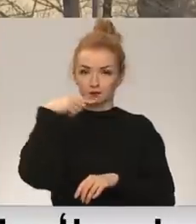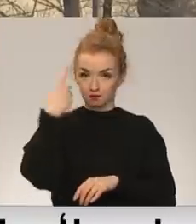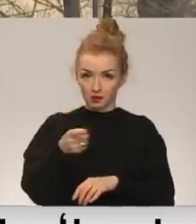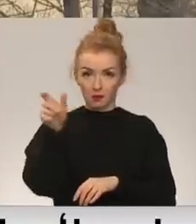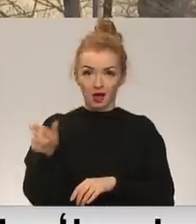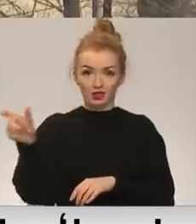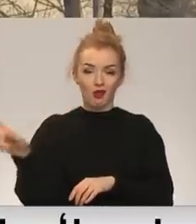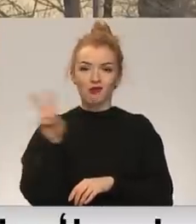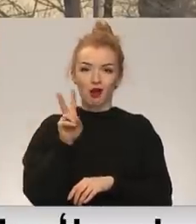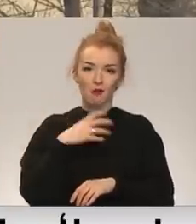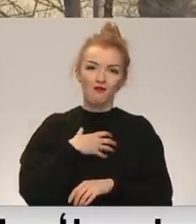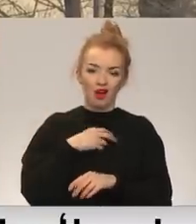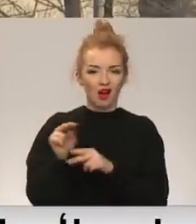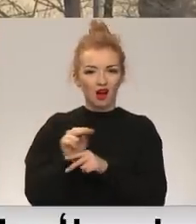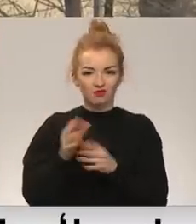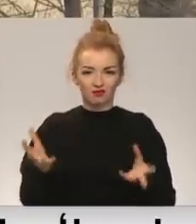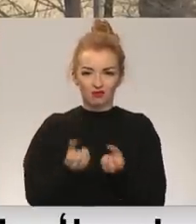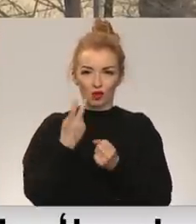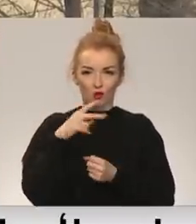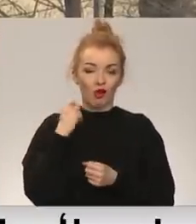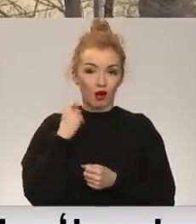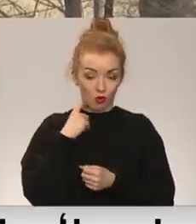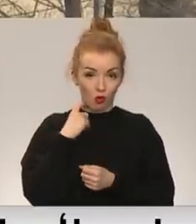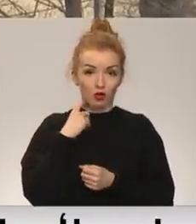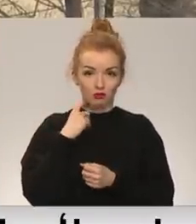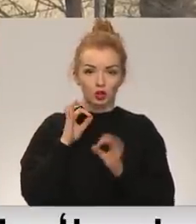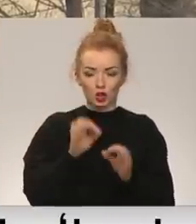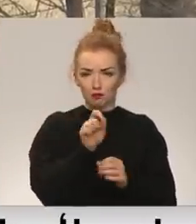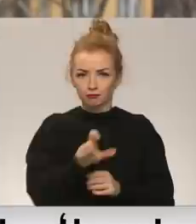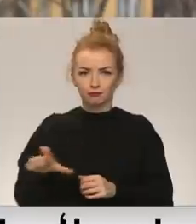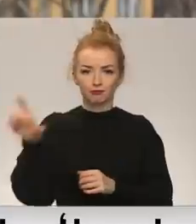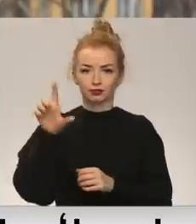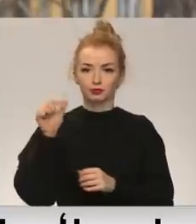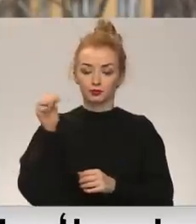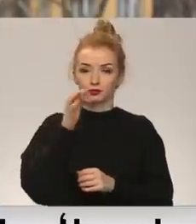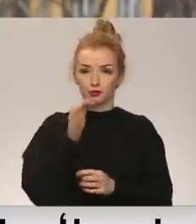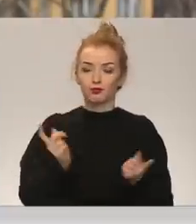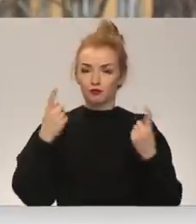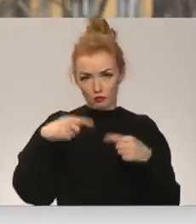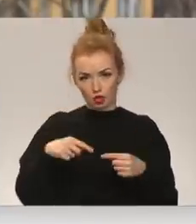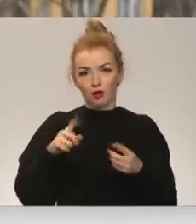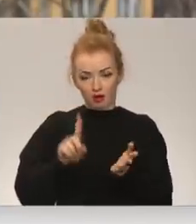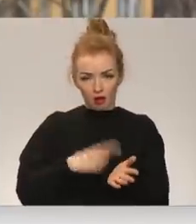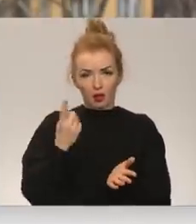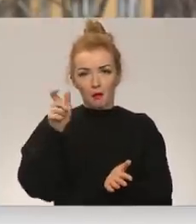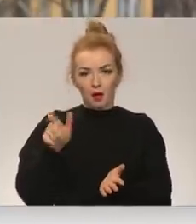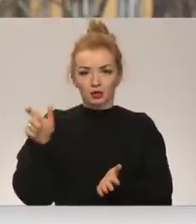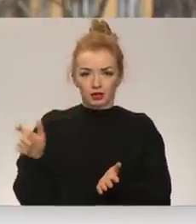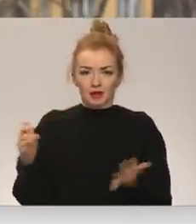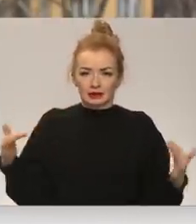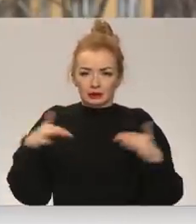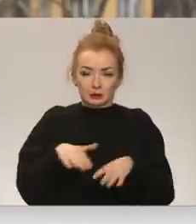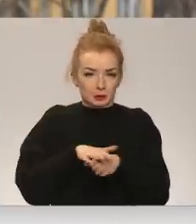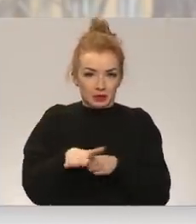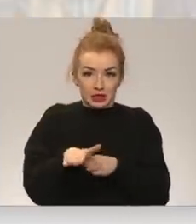kuriem nepieciešama ārstēšana no alkohola izraisītām problēmām, krietni pieaudzis. Dotā mirklī atkal ir tas, kad pacienti ir pilns un